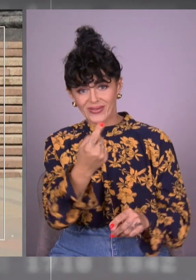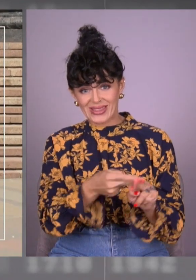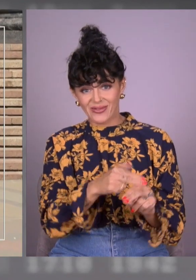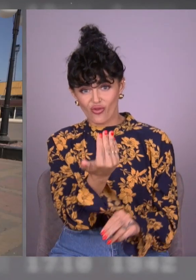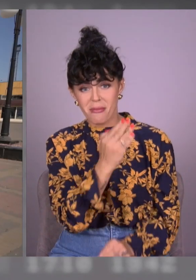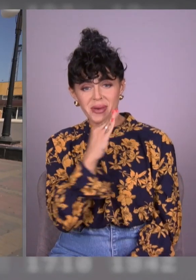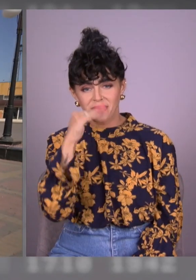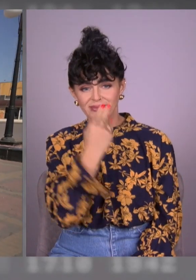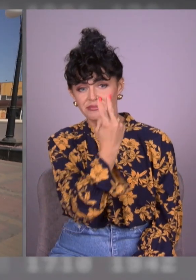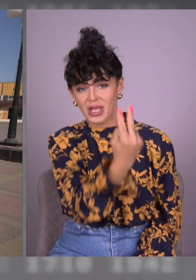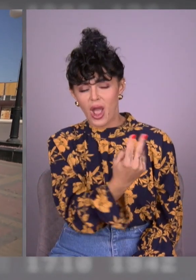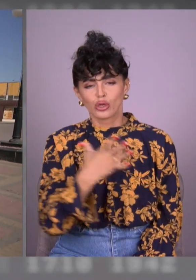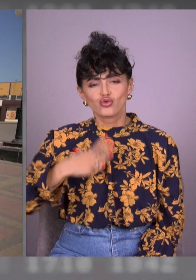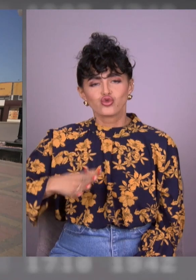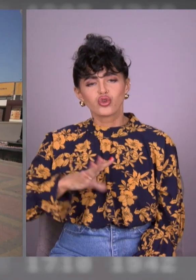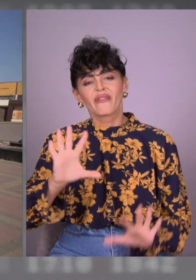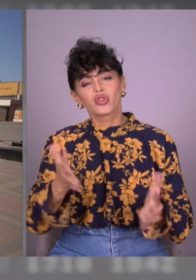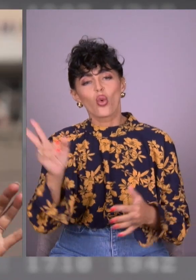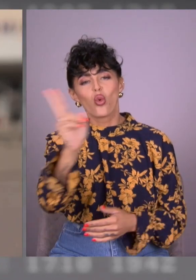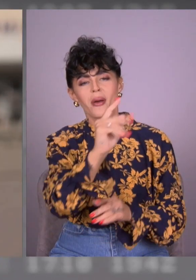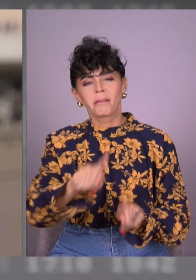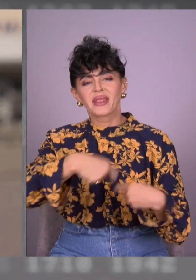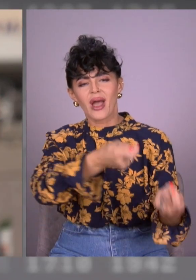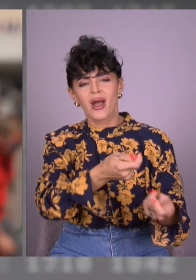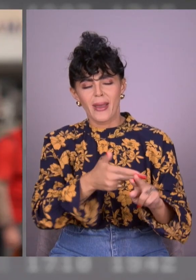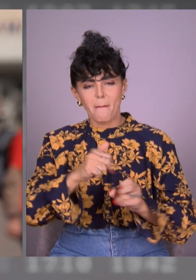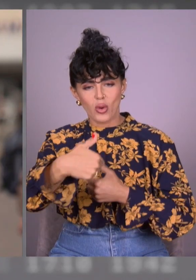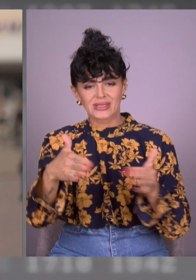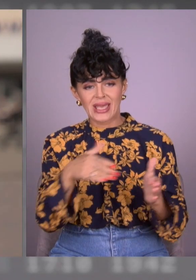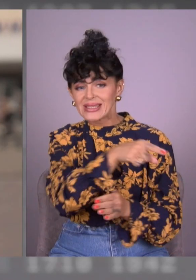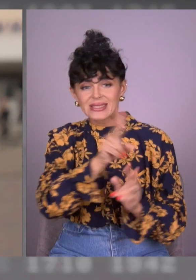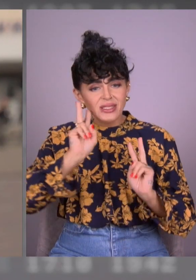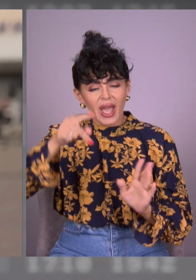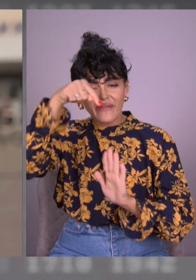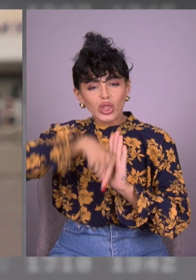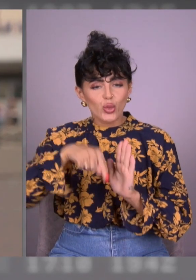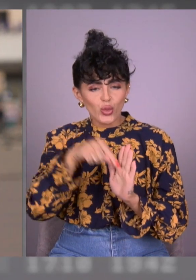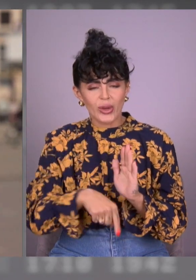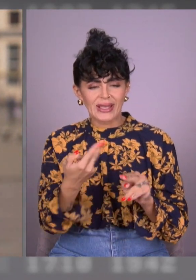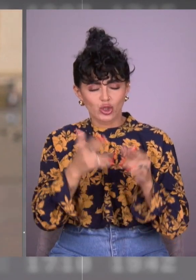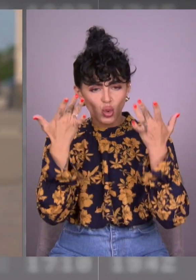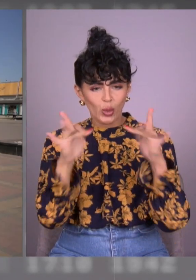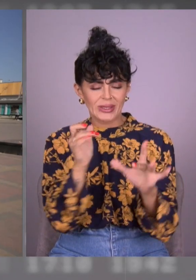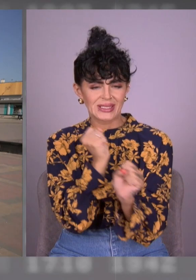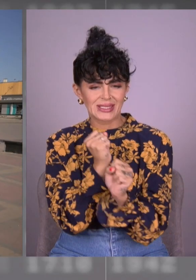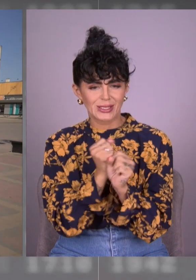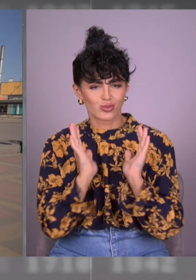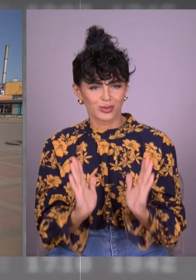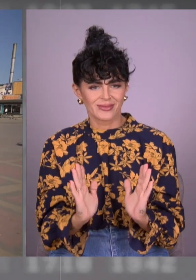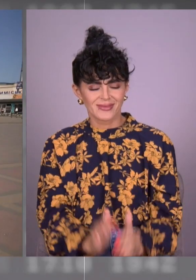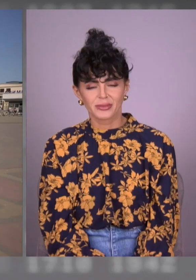стоять просто собі, чекають на посилочку і ні про що не здогадуються. Вони навіть не підозрюють, який сюрприз на них чекає.